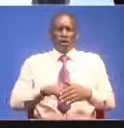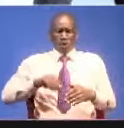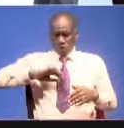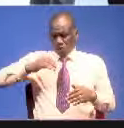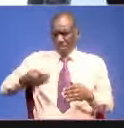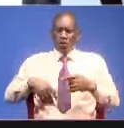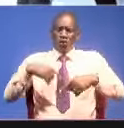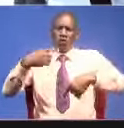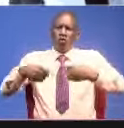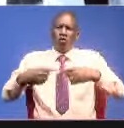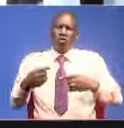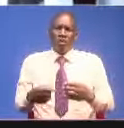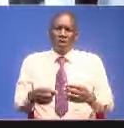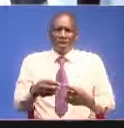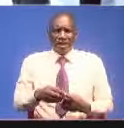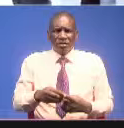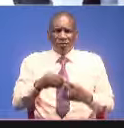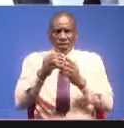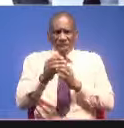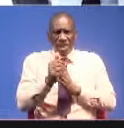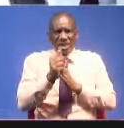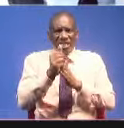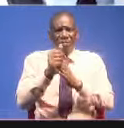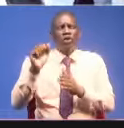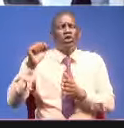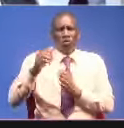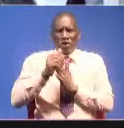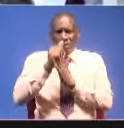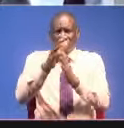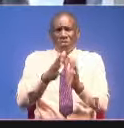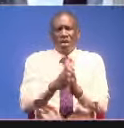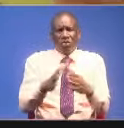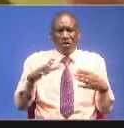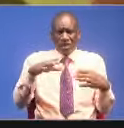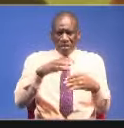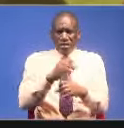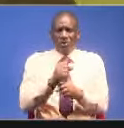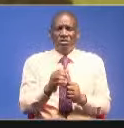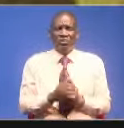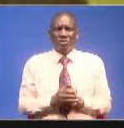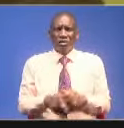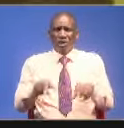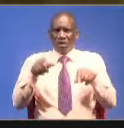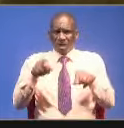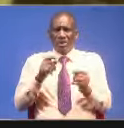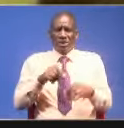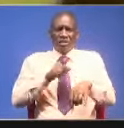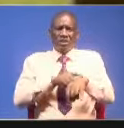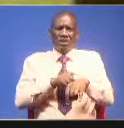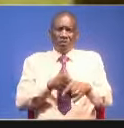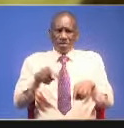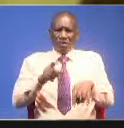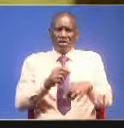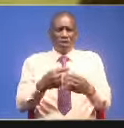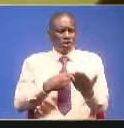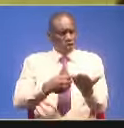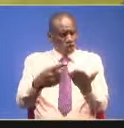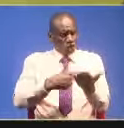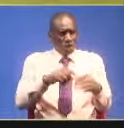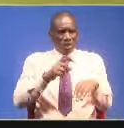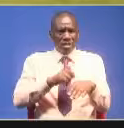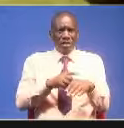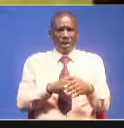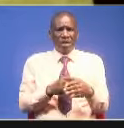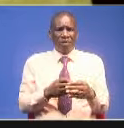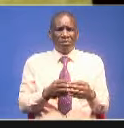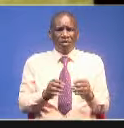kasi, hasa katika uongozi wa kisiasa na mashirika. This is a season. Akizungumza kwenye mduara wa